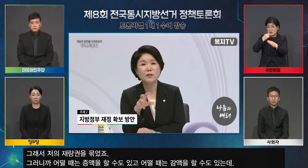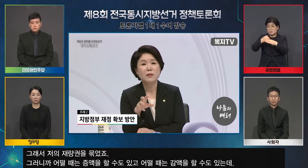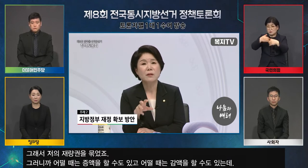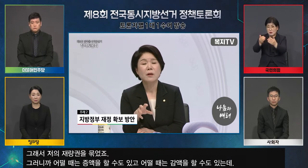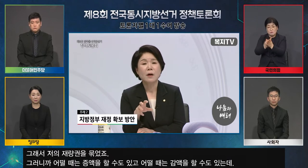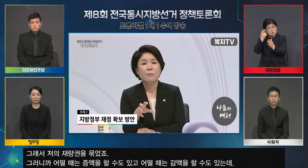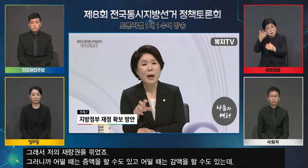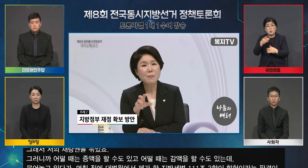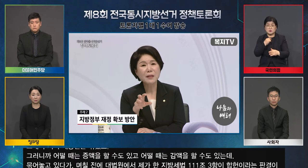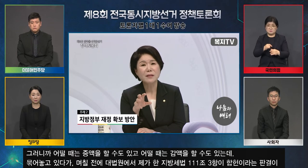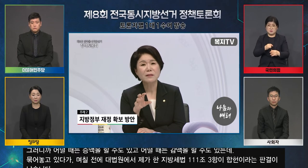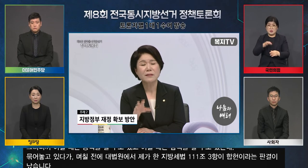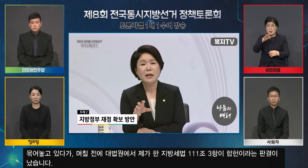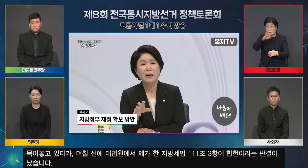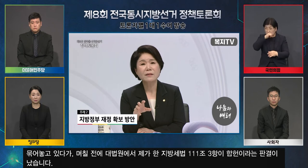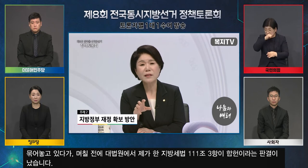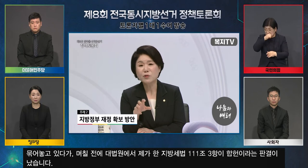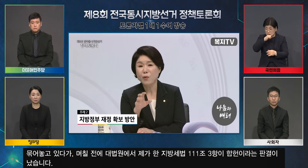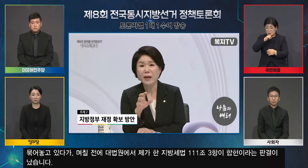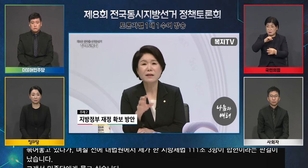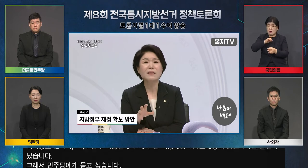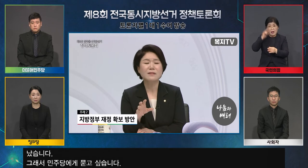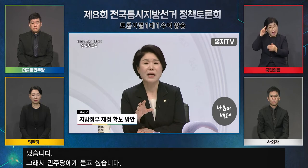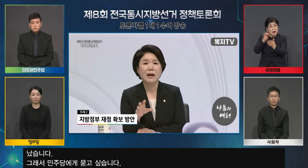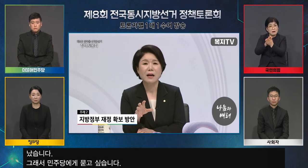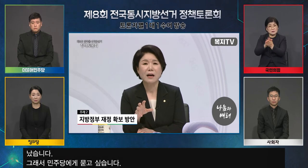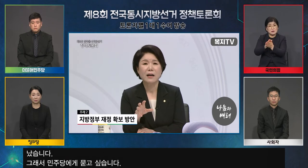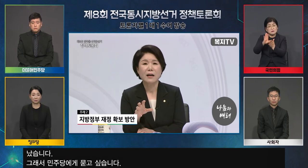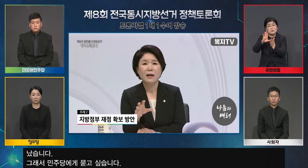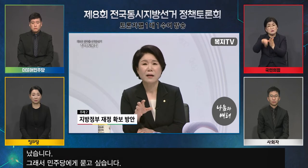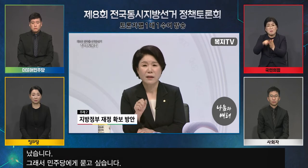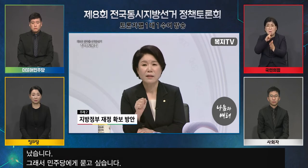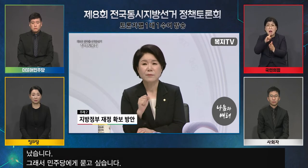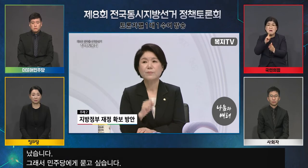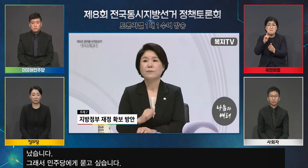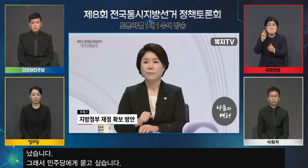재정자주권을 말만 하는 거냐 그때는 왜 그랬느냐